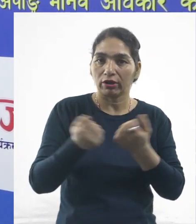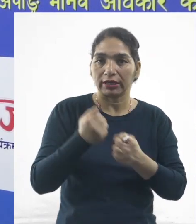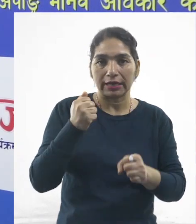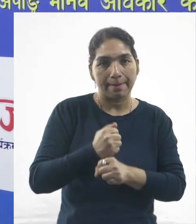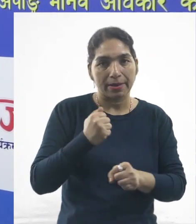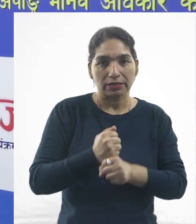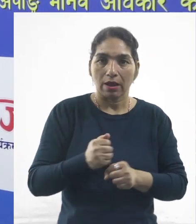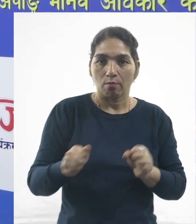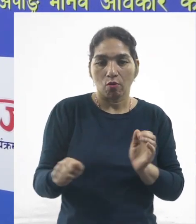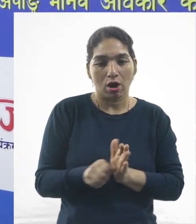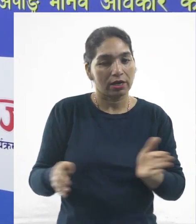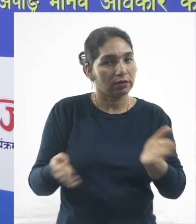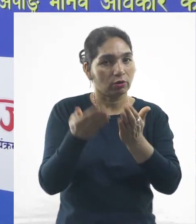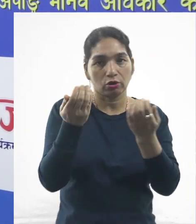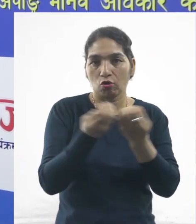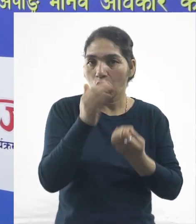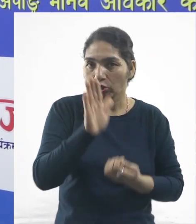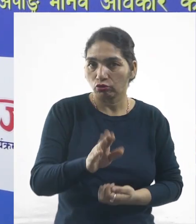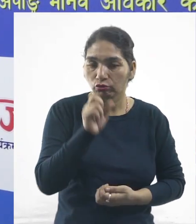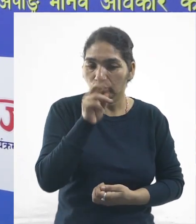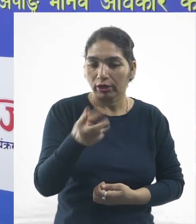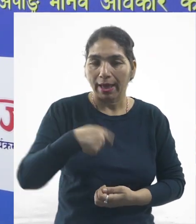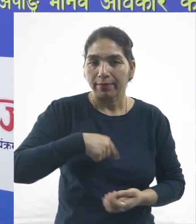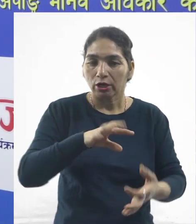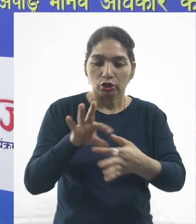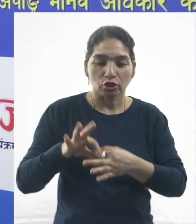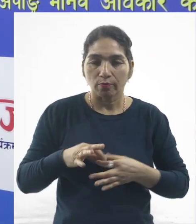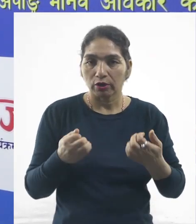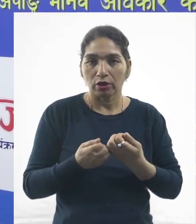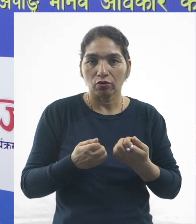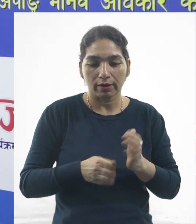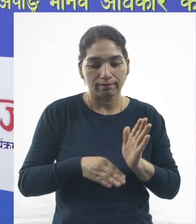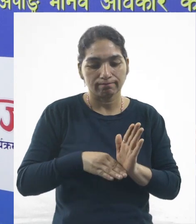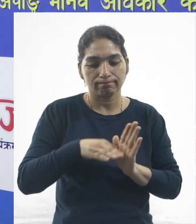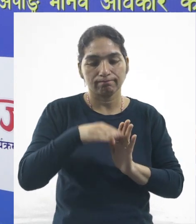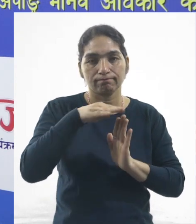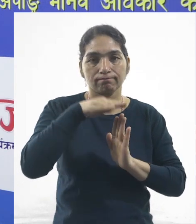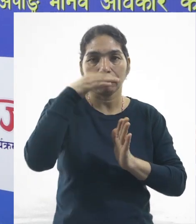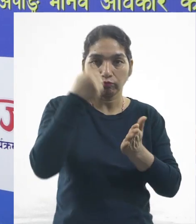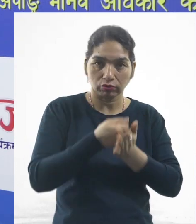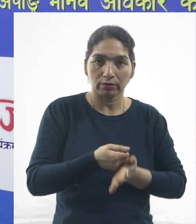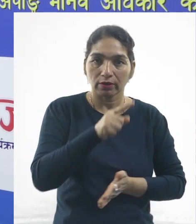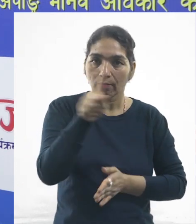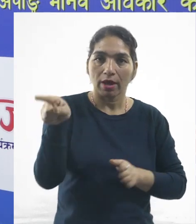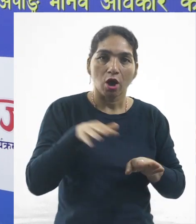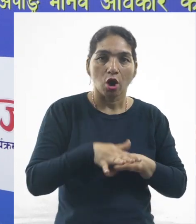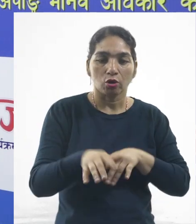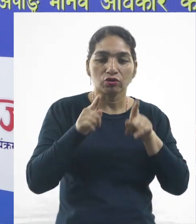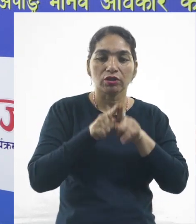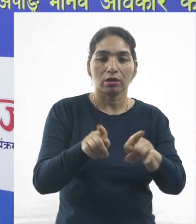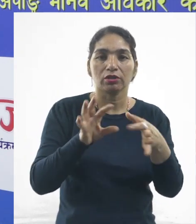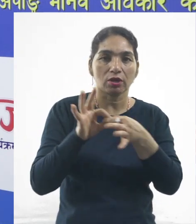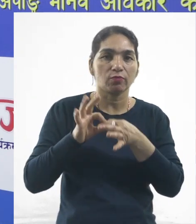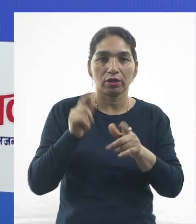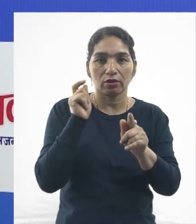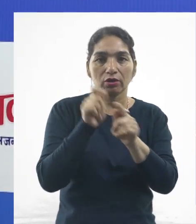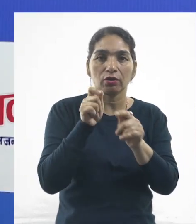चाहिँ अगाडि बढेर गर्छौँ होइन तर हामीले समन्वय गरेर माथिसम्म जानुपर्ने काममा पनि हामी हजुरहरूसँग बसेर समन्वय गर्न चाहिँ तयार